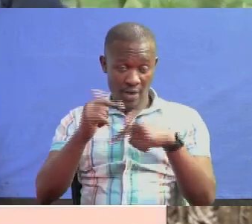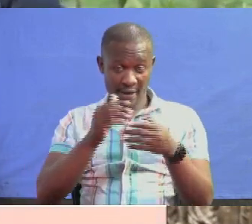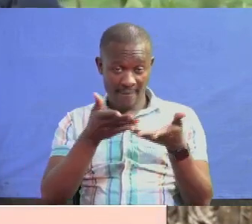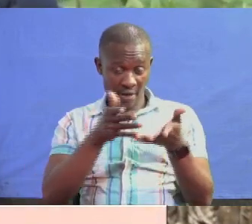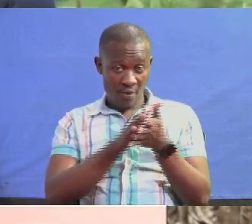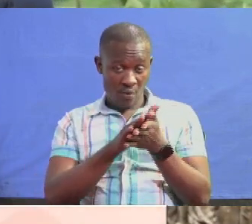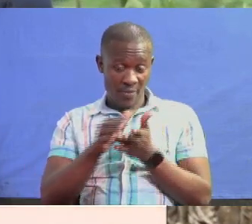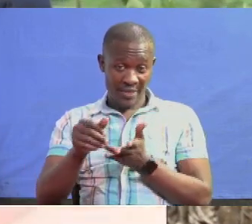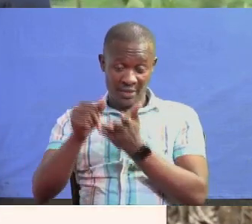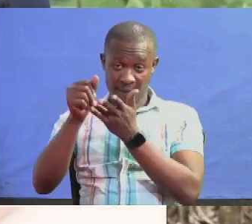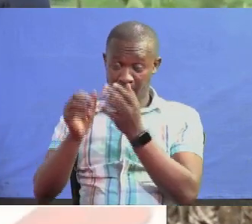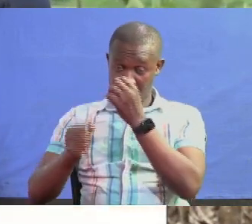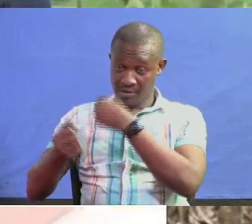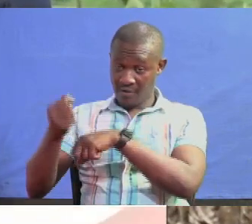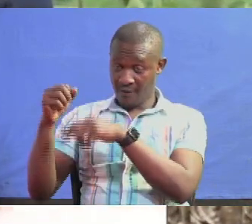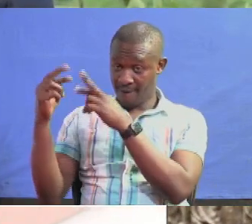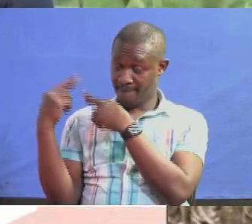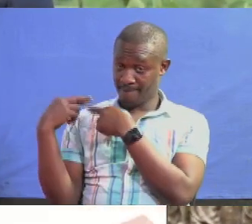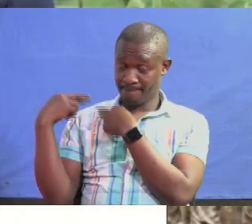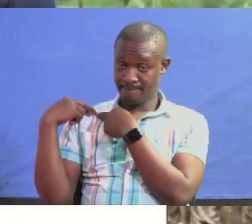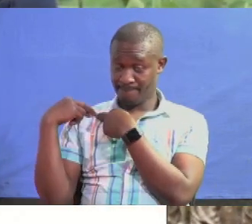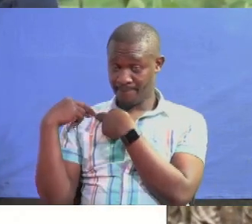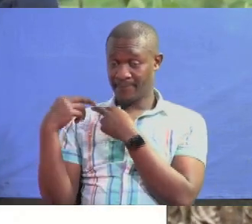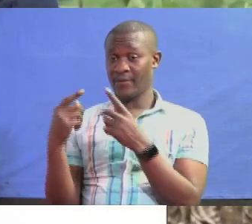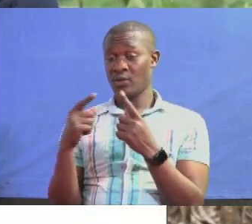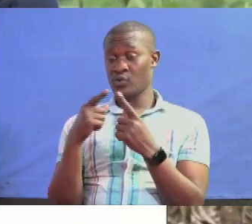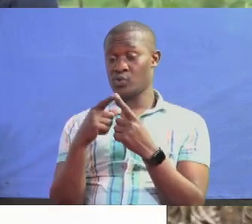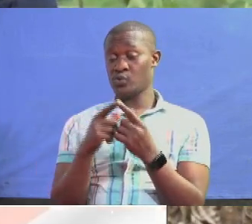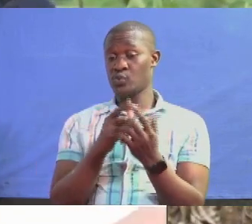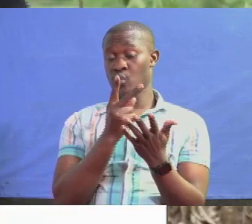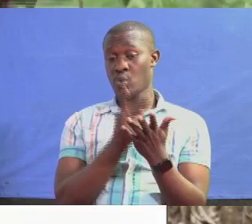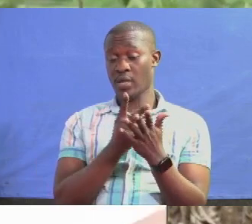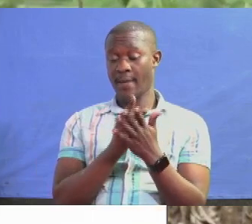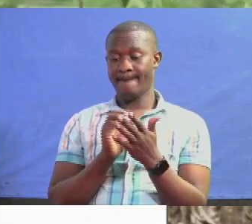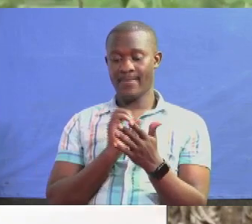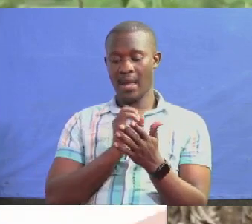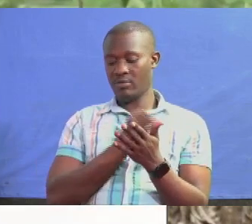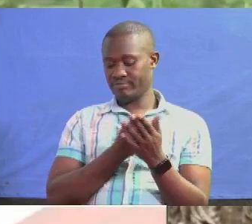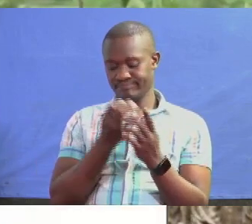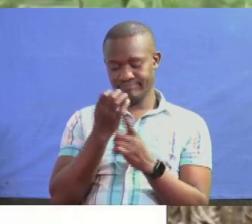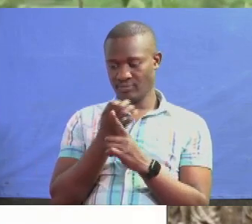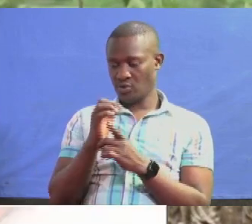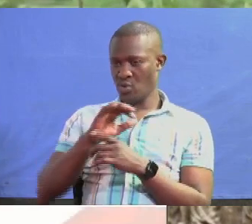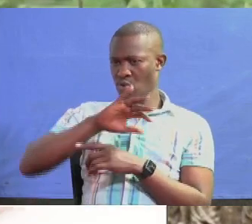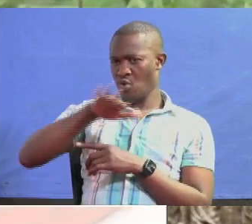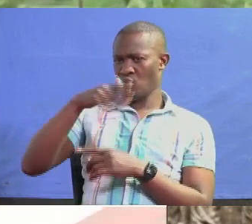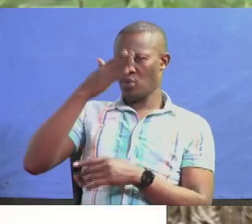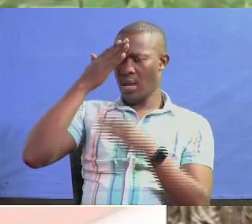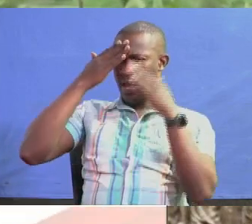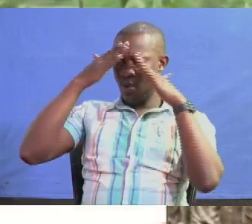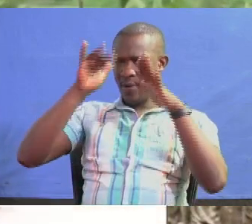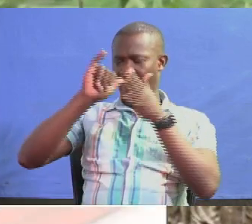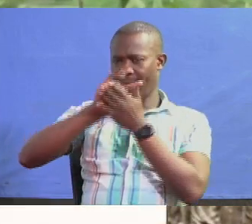specific, solemn responsibility to restore our environment. We are all aware